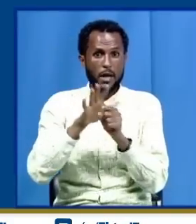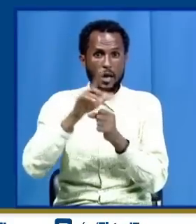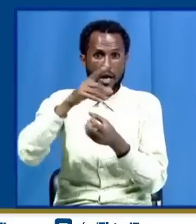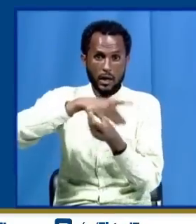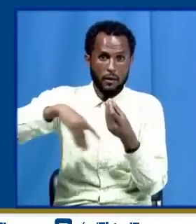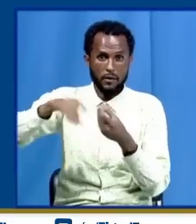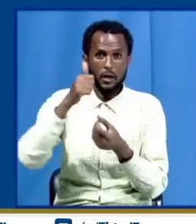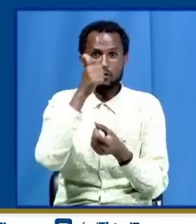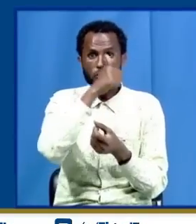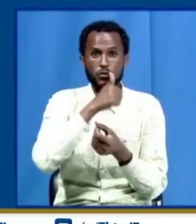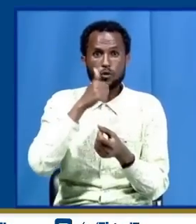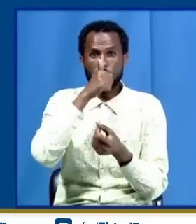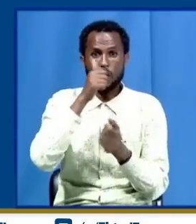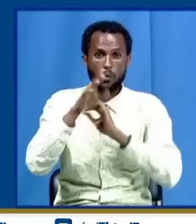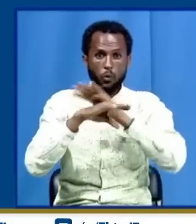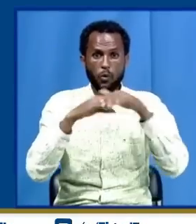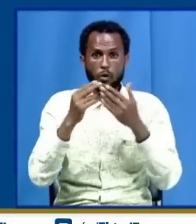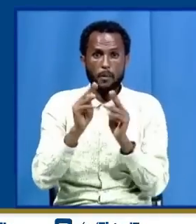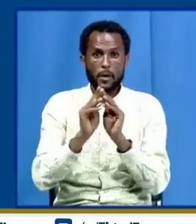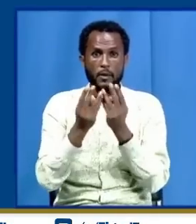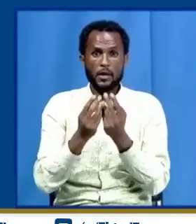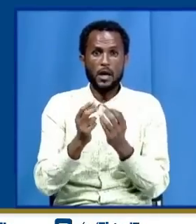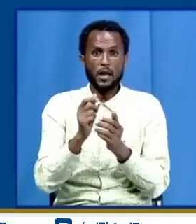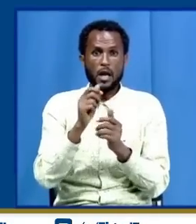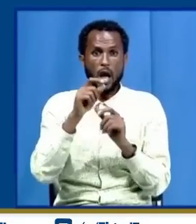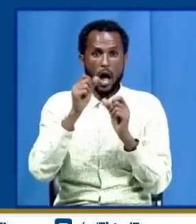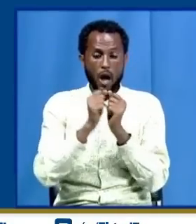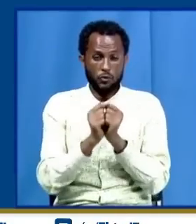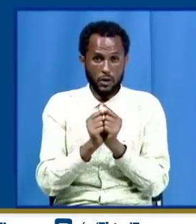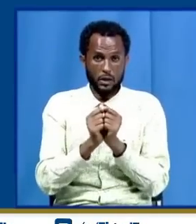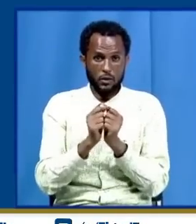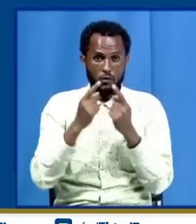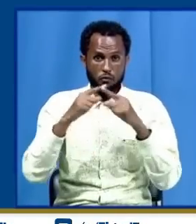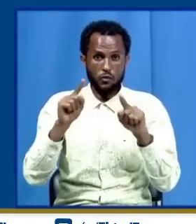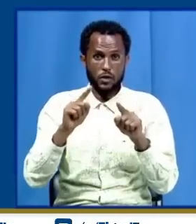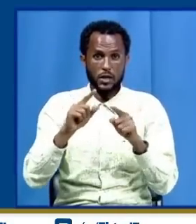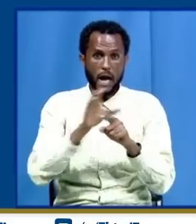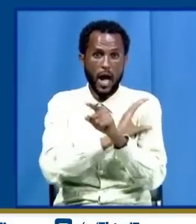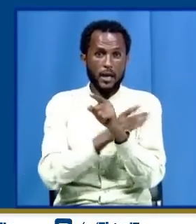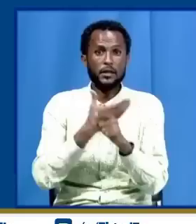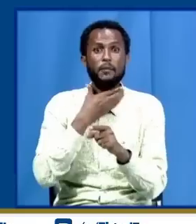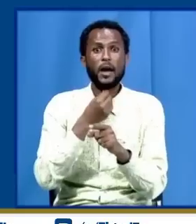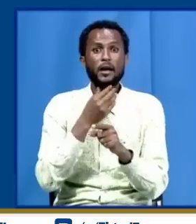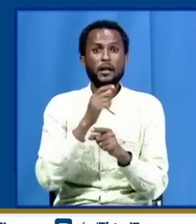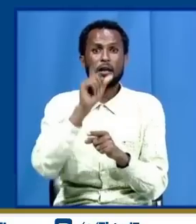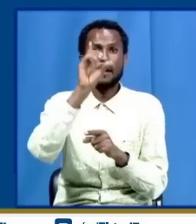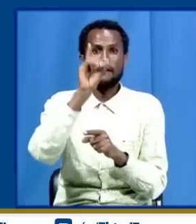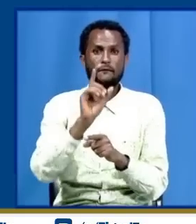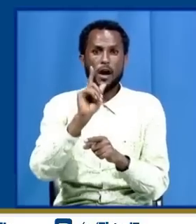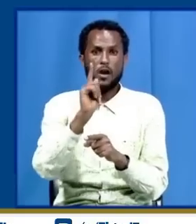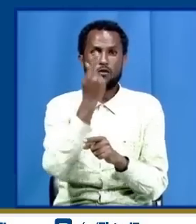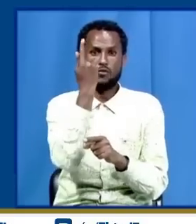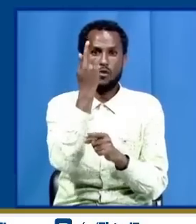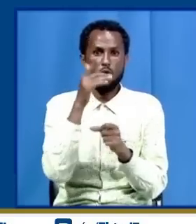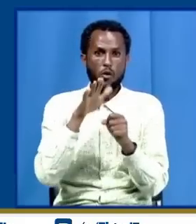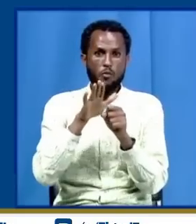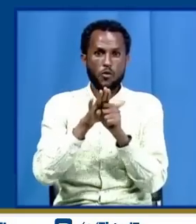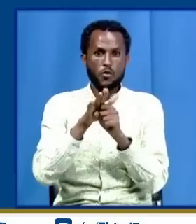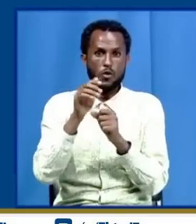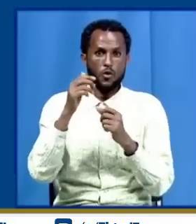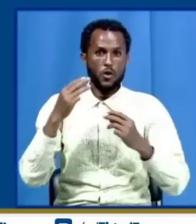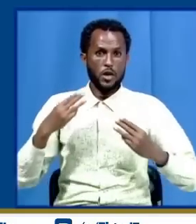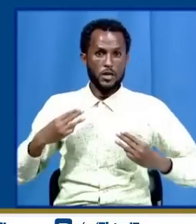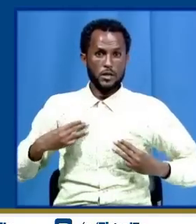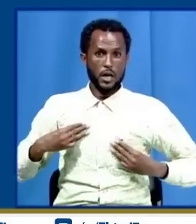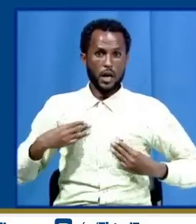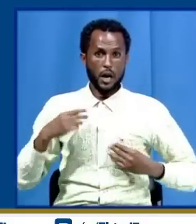ከባብታት ኢትዮጵያን ኩሎም መደበኛ ኣሃዱታት ፍሉይ ሓይልታት ኣምሓራን ፋኖን ሙሉእ ሰራዊት ኤርትራን